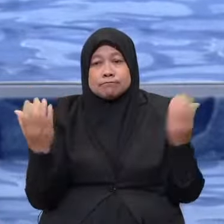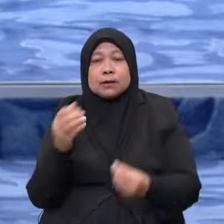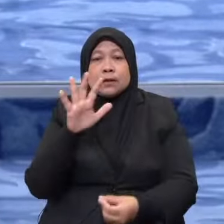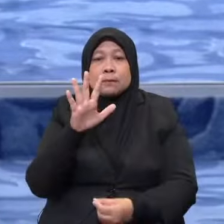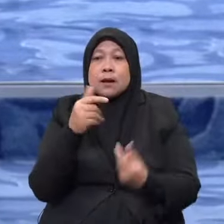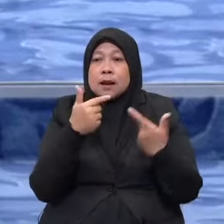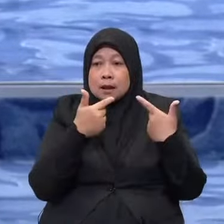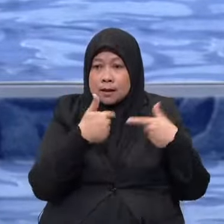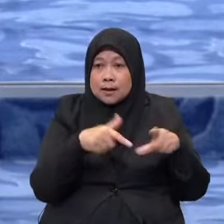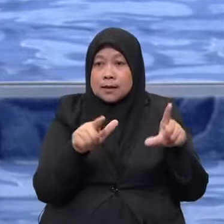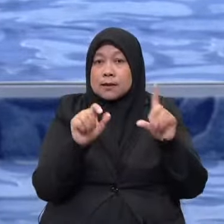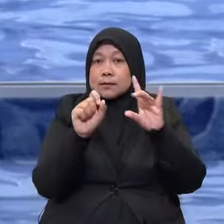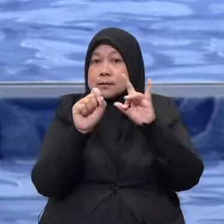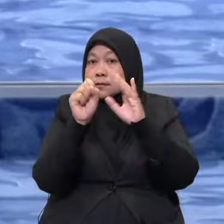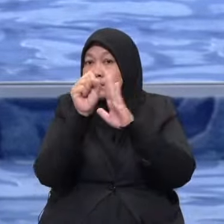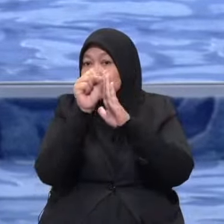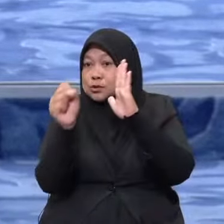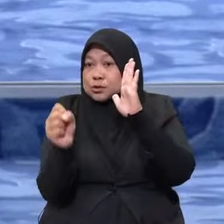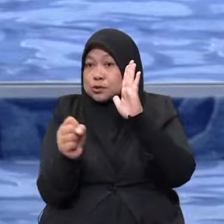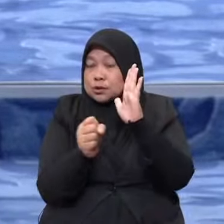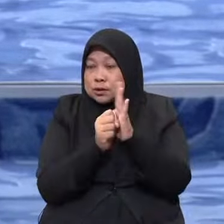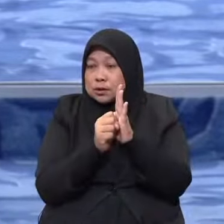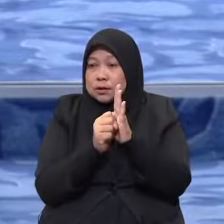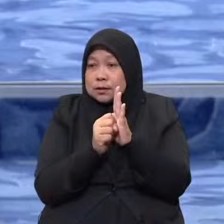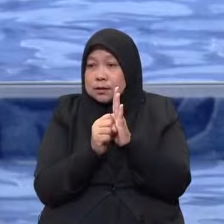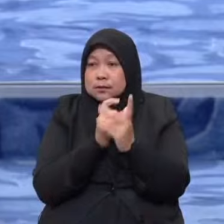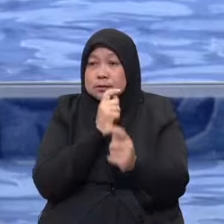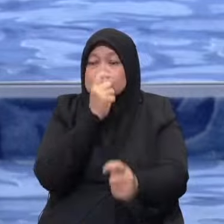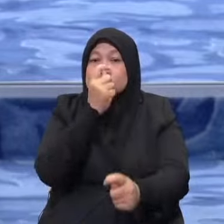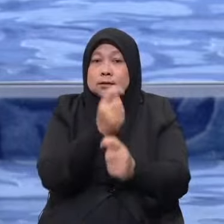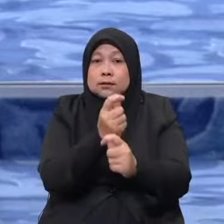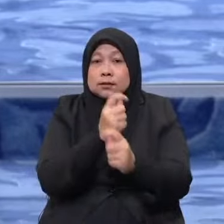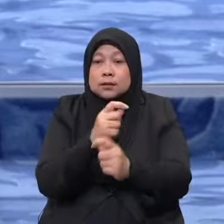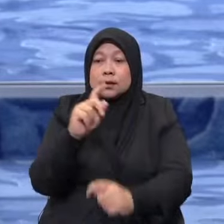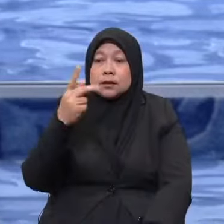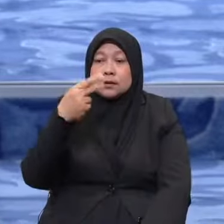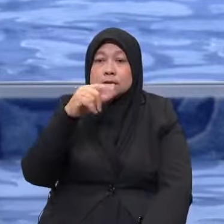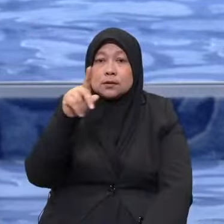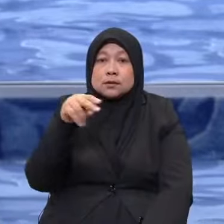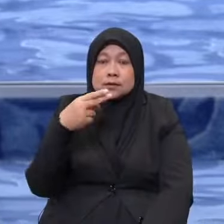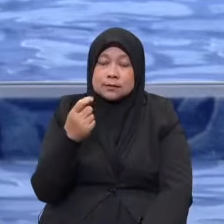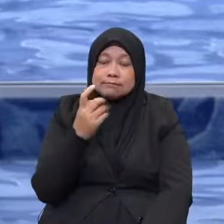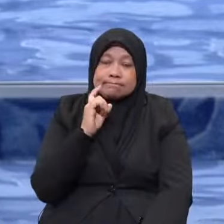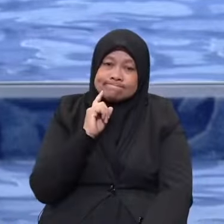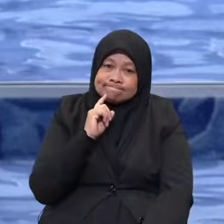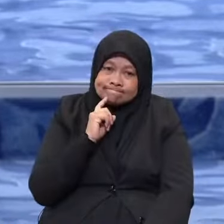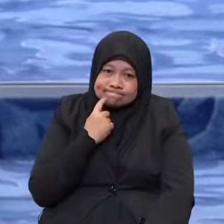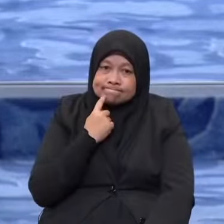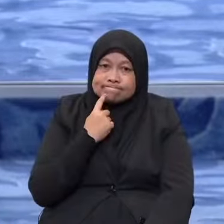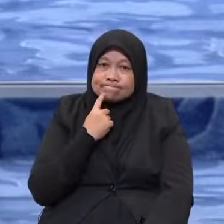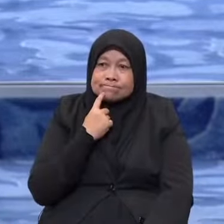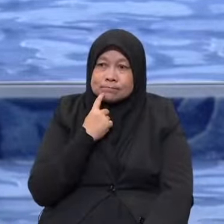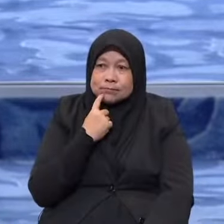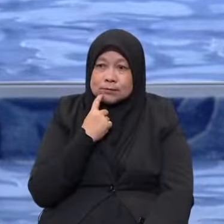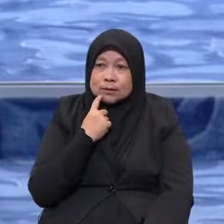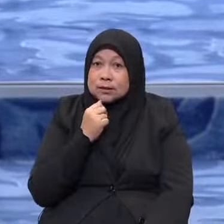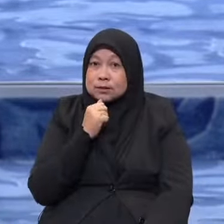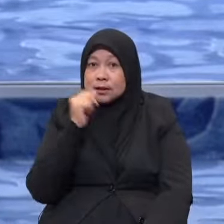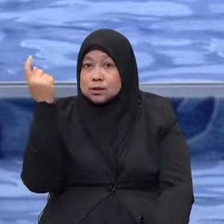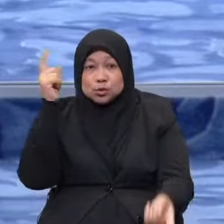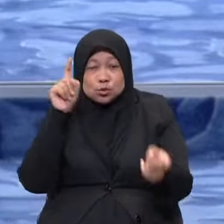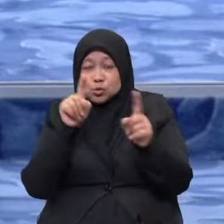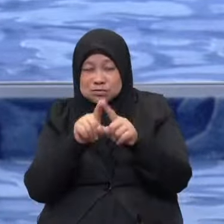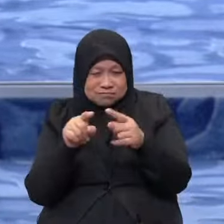layak. Syarat yang ditetapkan oleh Hazanah ketat, yang tidak disetujui